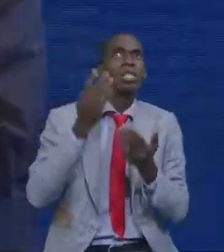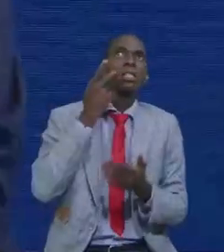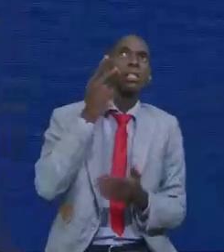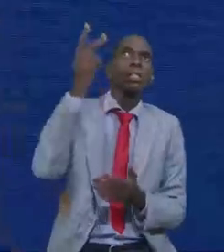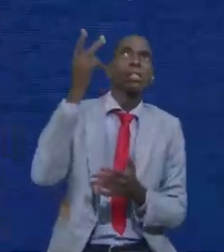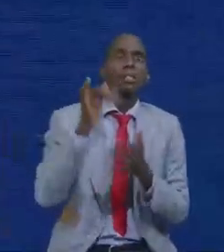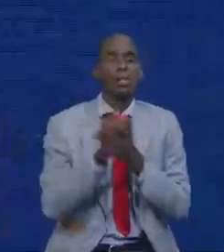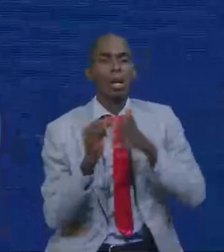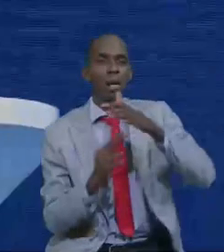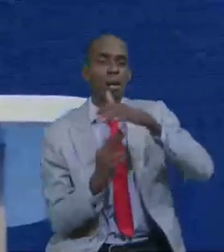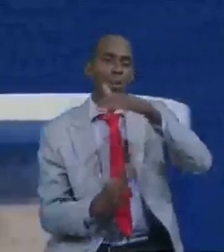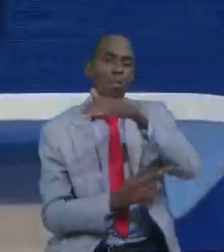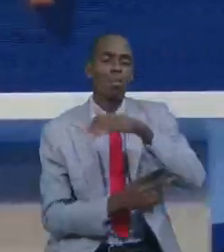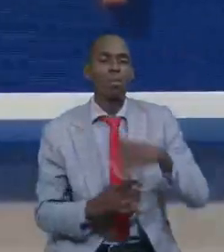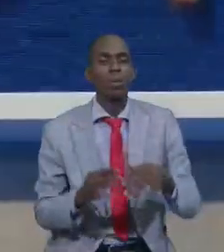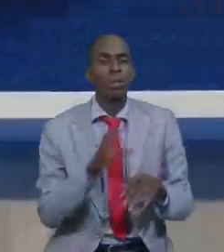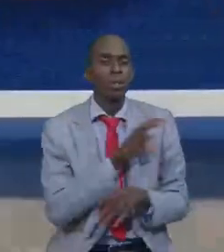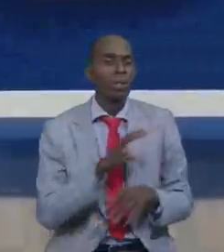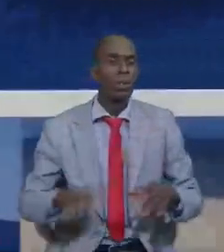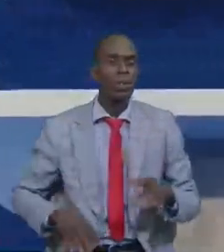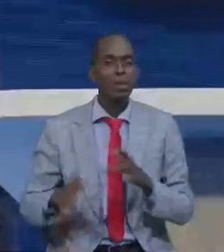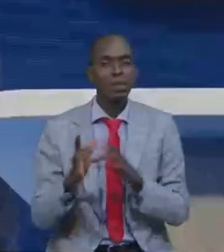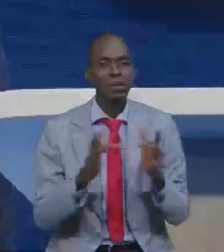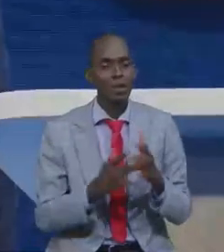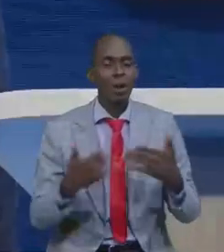voir. Jésus-Christ a été élevé